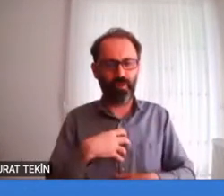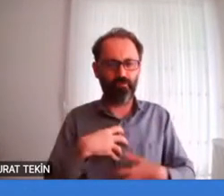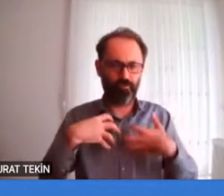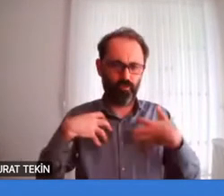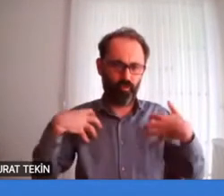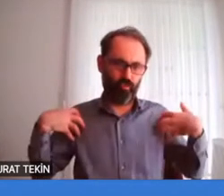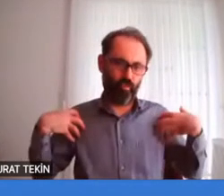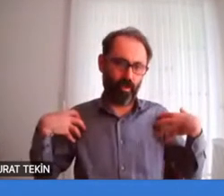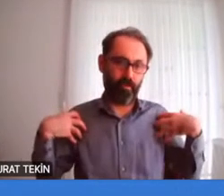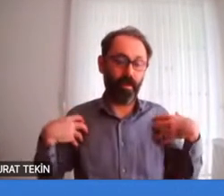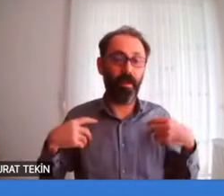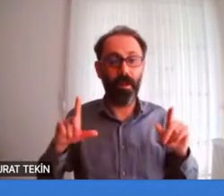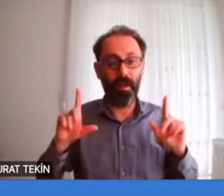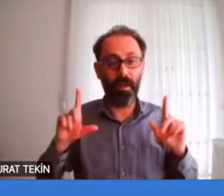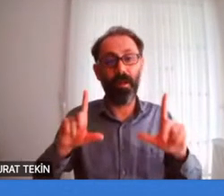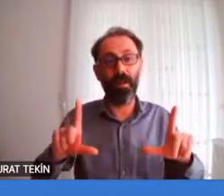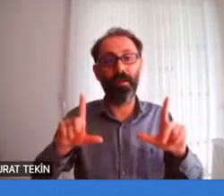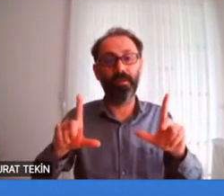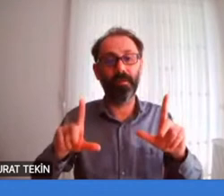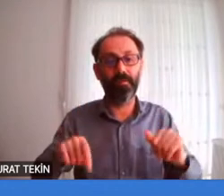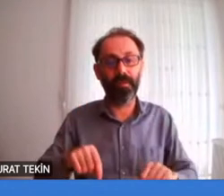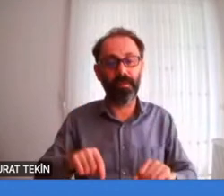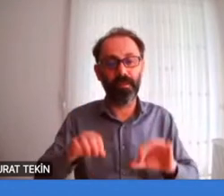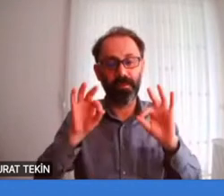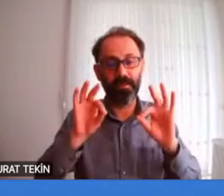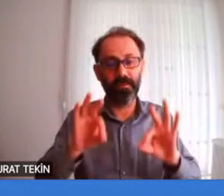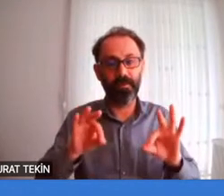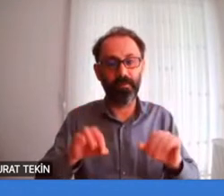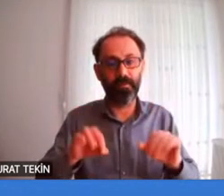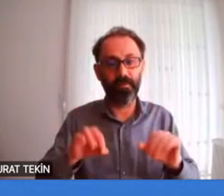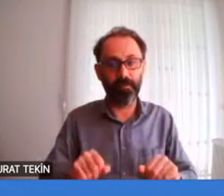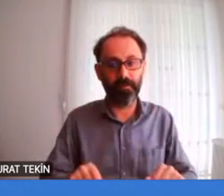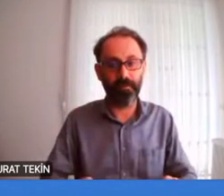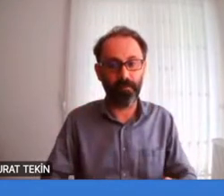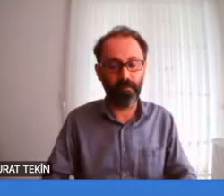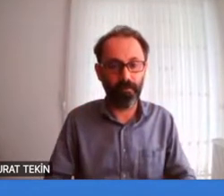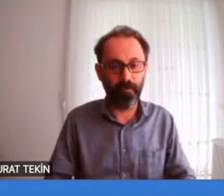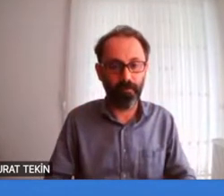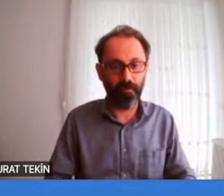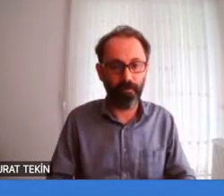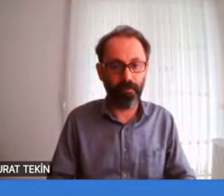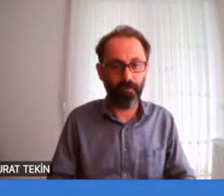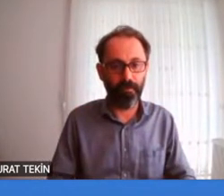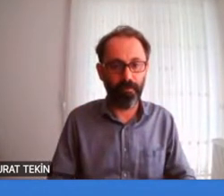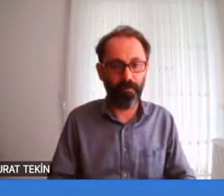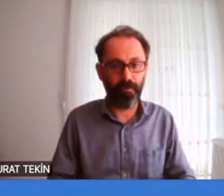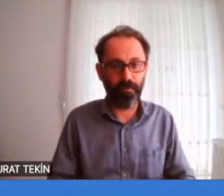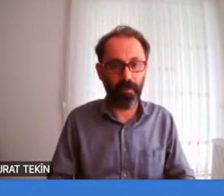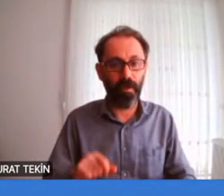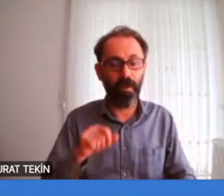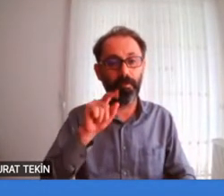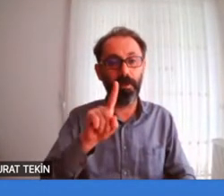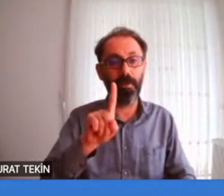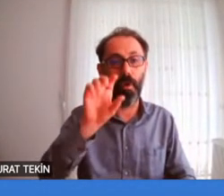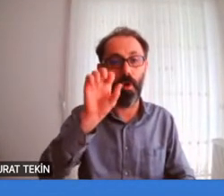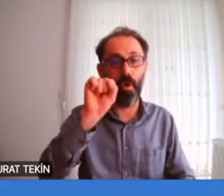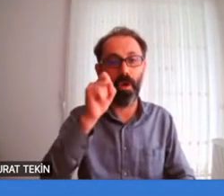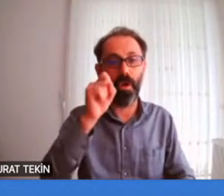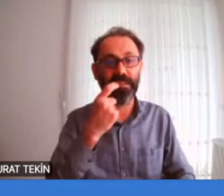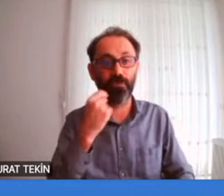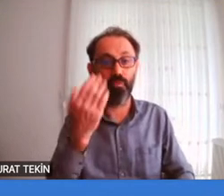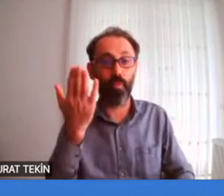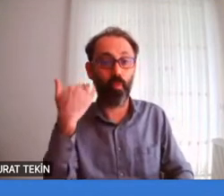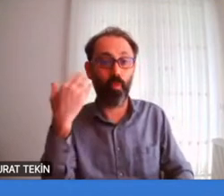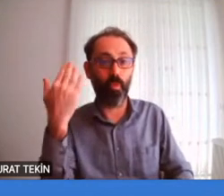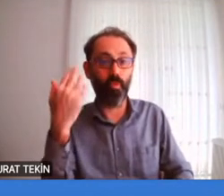sağlayacak bir alan açıldı. Bunu şöyle düşünebilirsiniz hocam. Mesela işte bir 10 yıl önce, 20 yıl önce